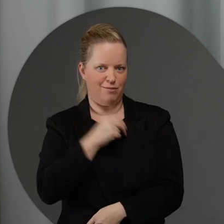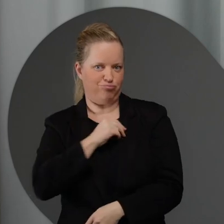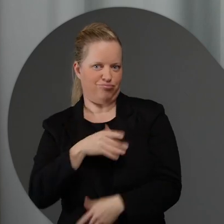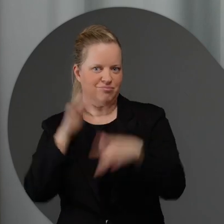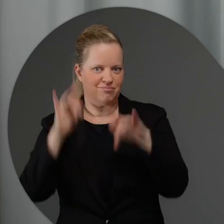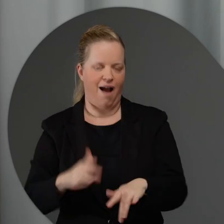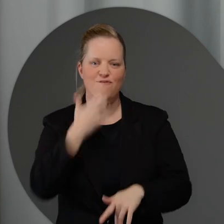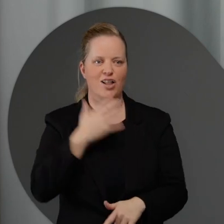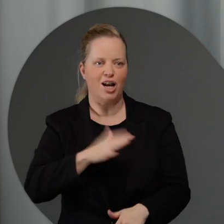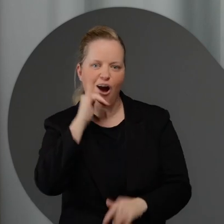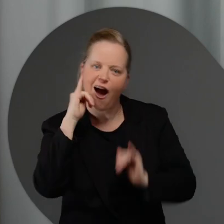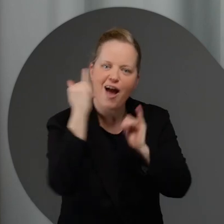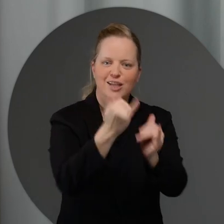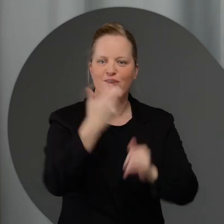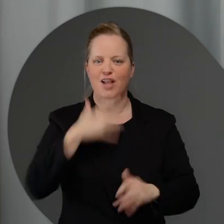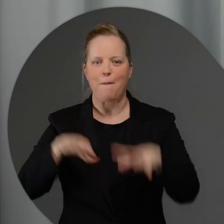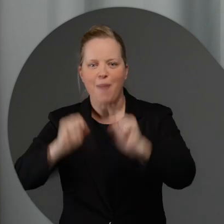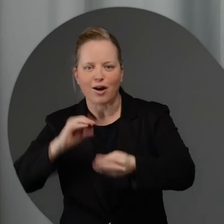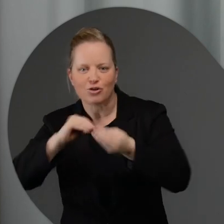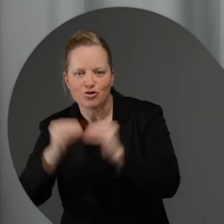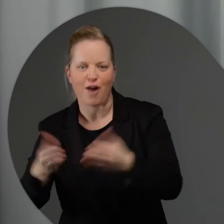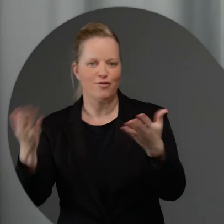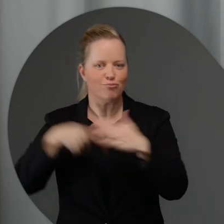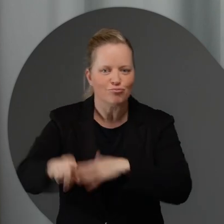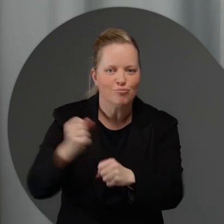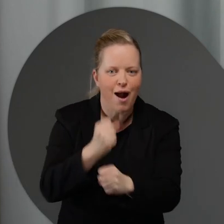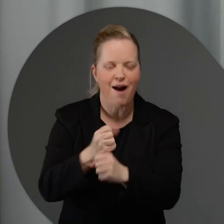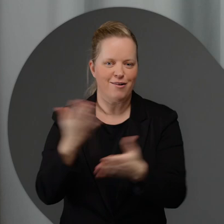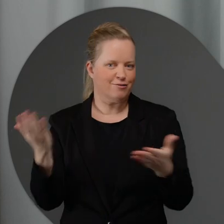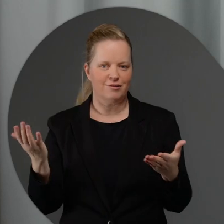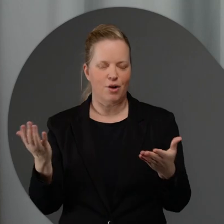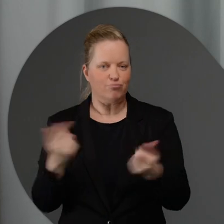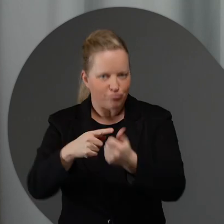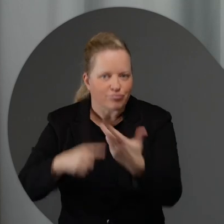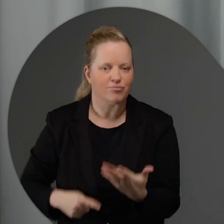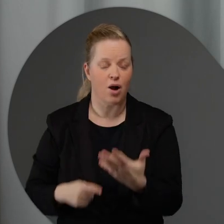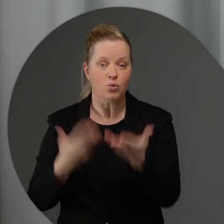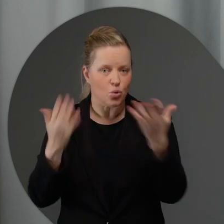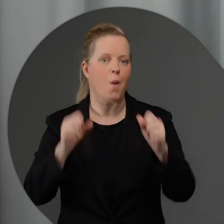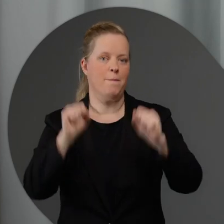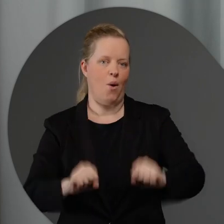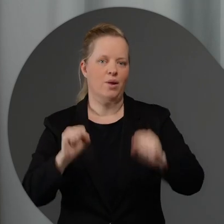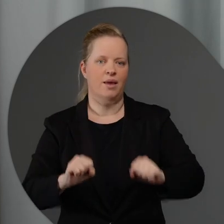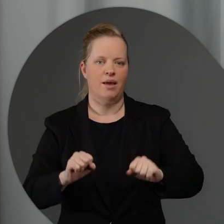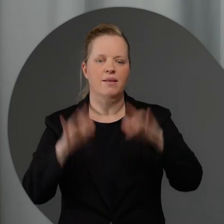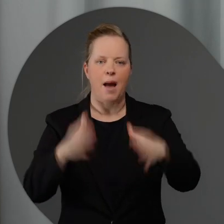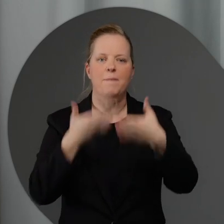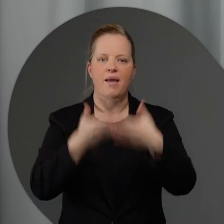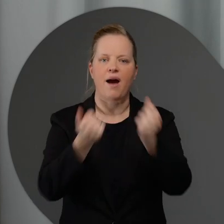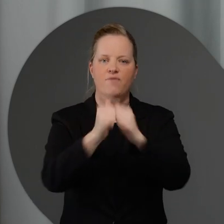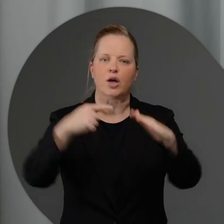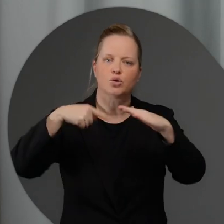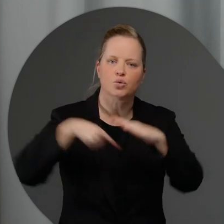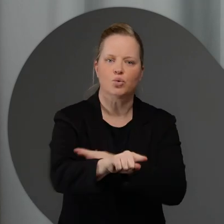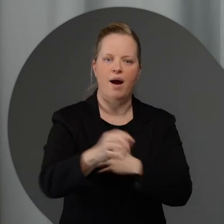die Geld hat. Die wollen reisen zum Beispiel, die wollen Bankgeschäfte machen etc. Und das ermöglicht man dann nachher mit